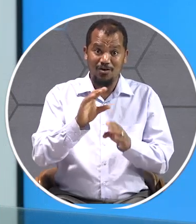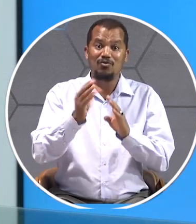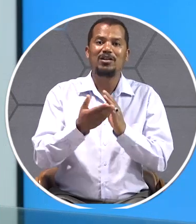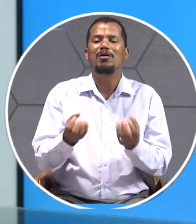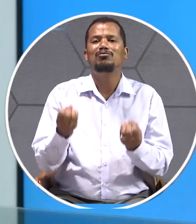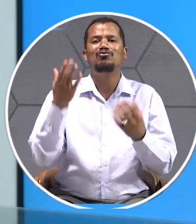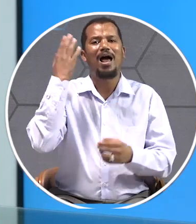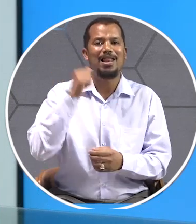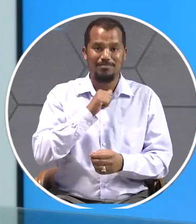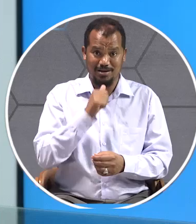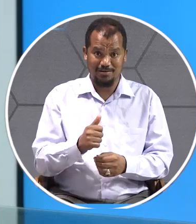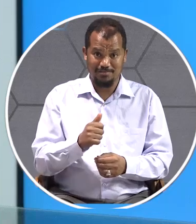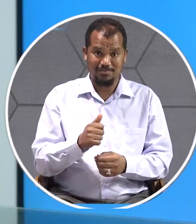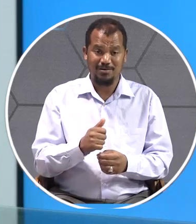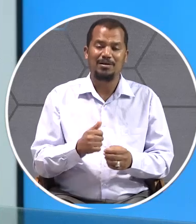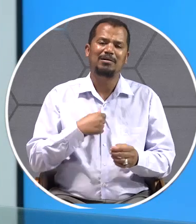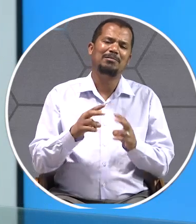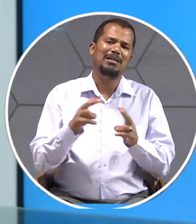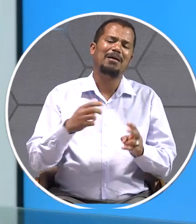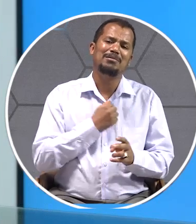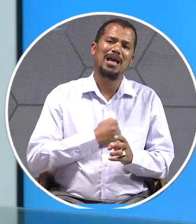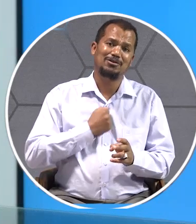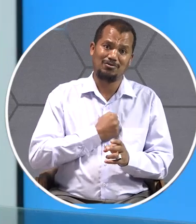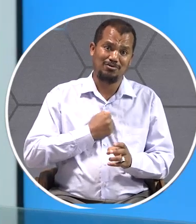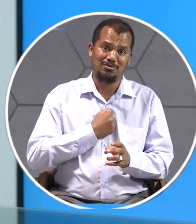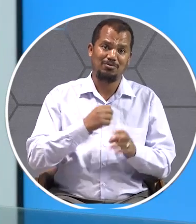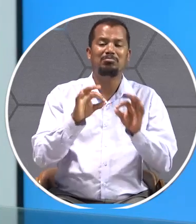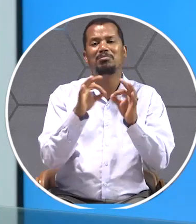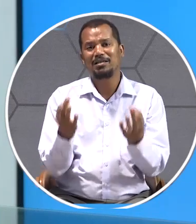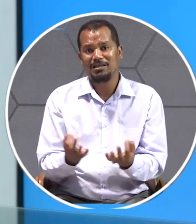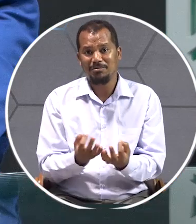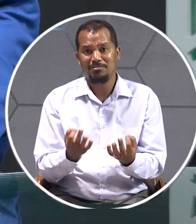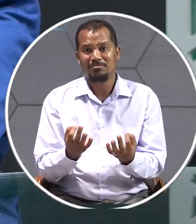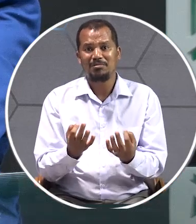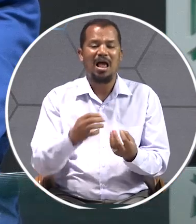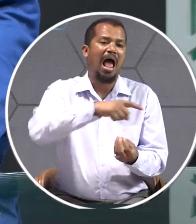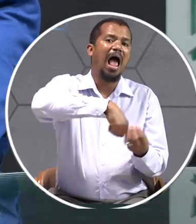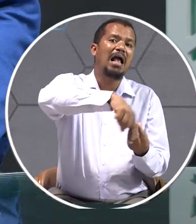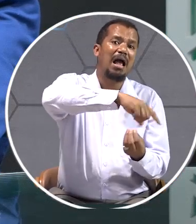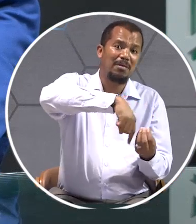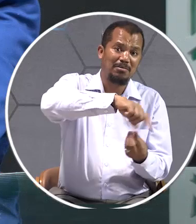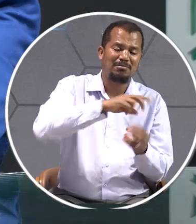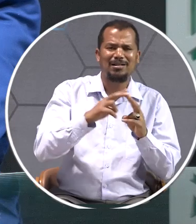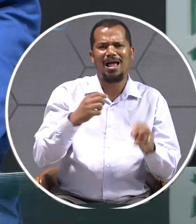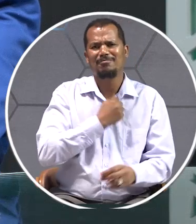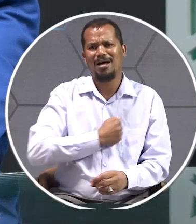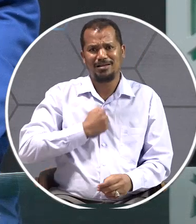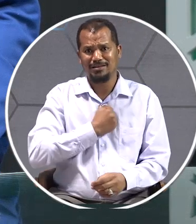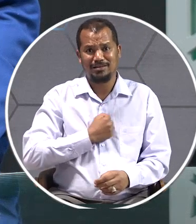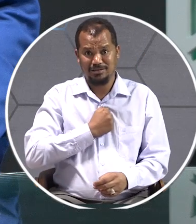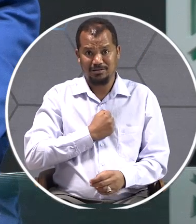እና በቃ ያዘንኩ ቤተሰብም አካባቢም በጣም አዝነን